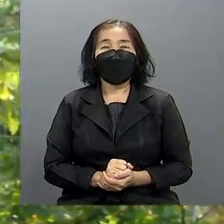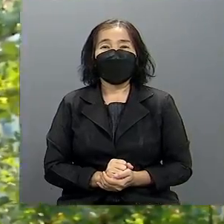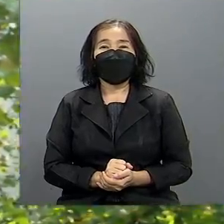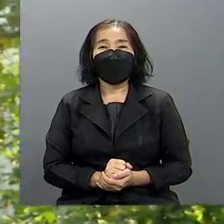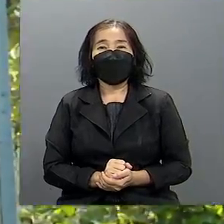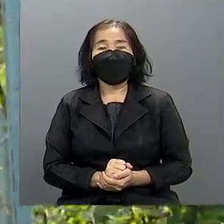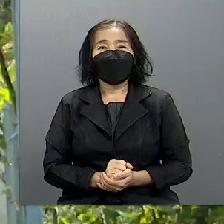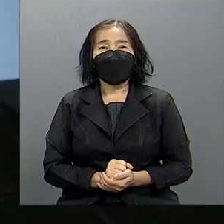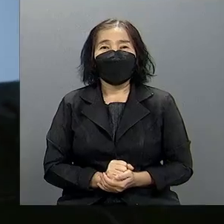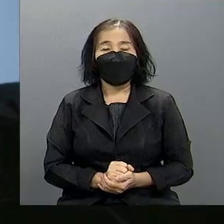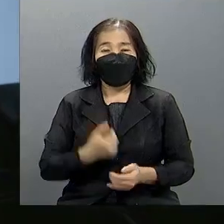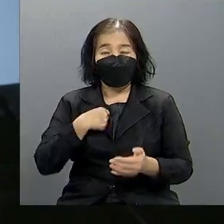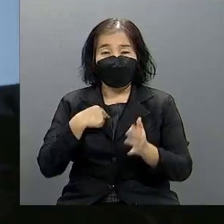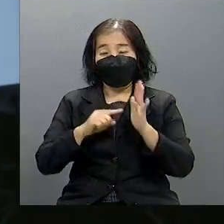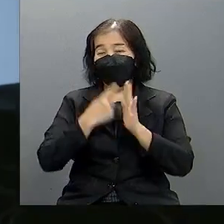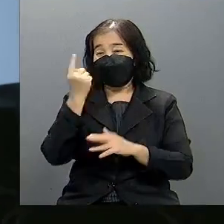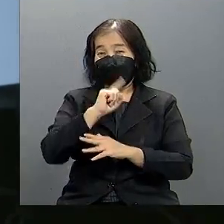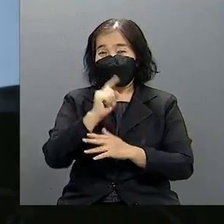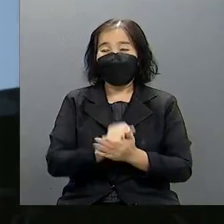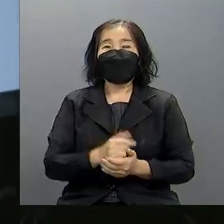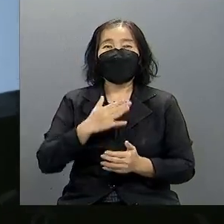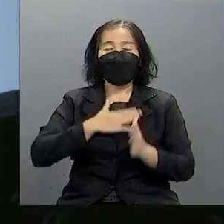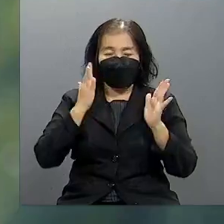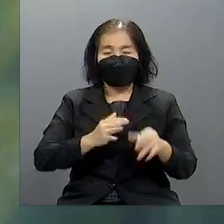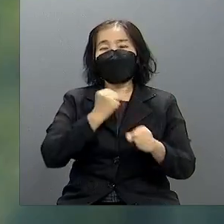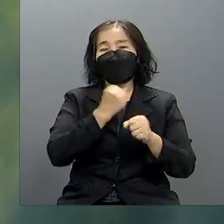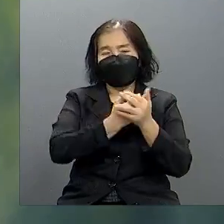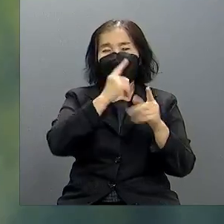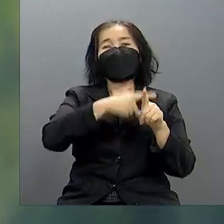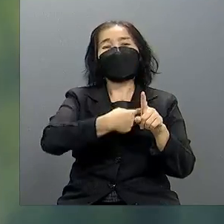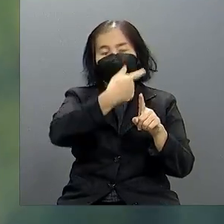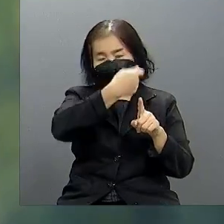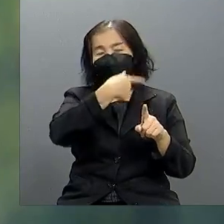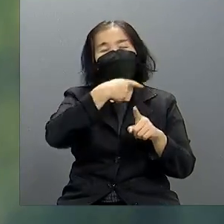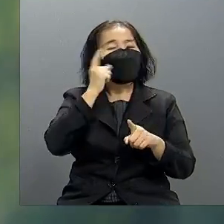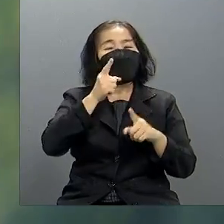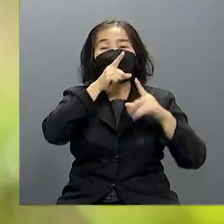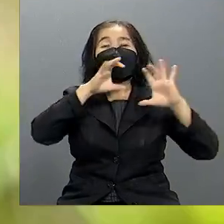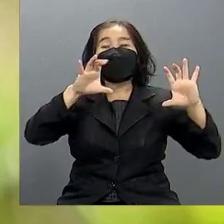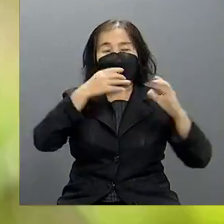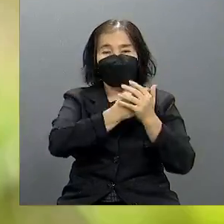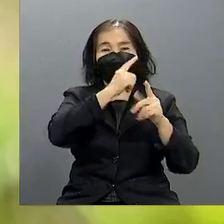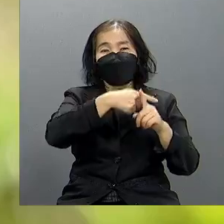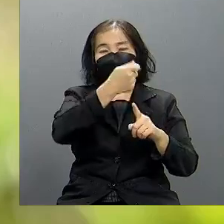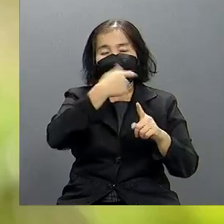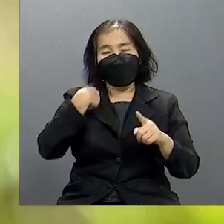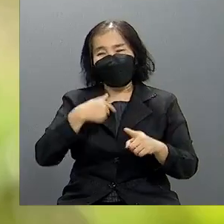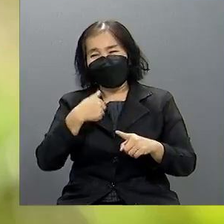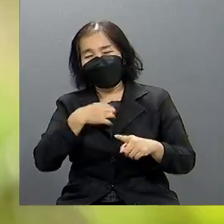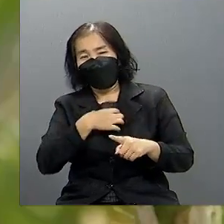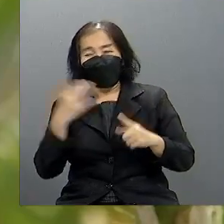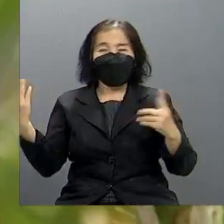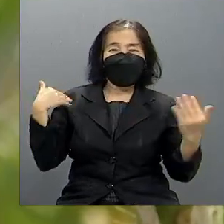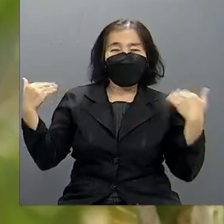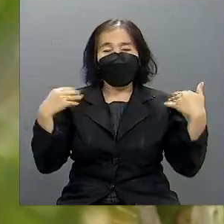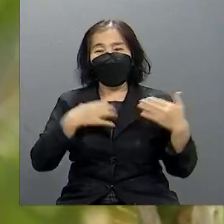เริ่มต้นเลยนะคะพี่ก็เป็นมนุษย์เงินเดือนนะคะเป็นลูกจ้างของหน่วยงานภาครัฐนะคะก็อยากจะมีอาชีพเสริมอยากทำสวนเป็นของตัว